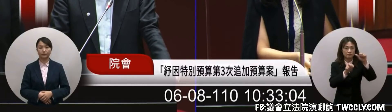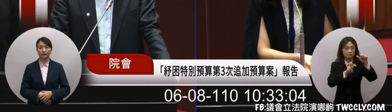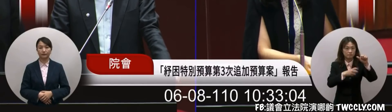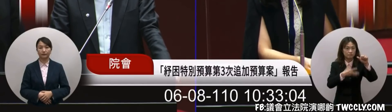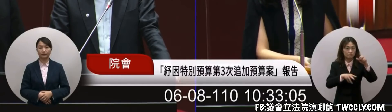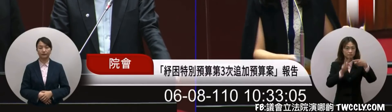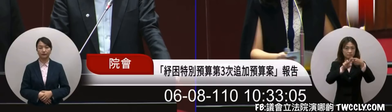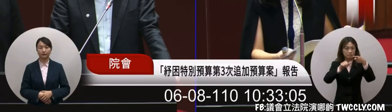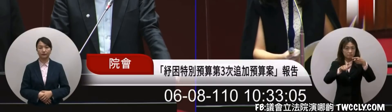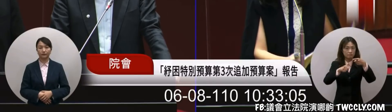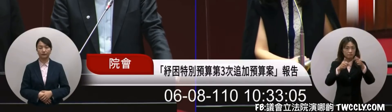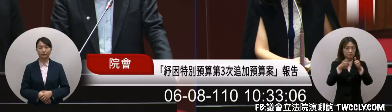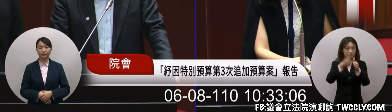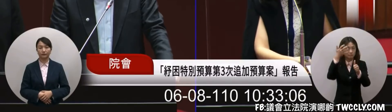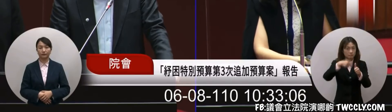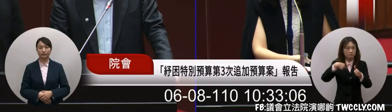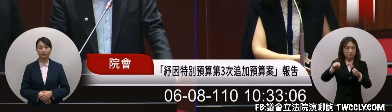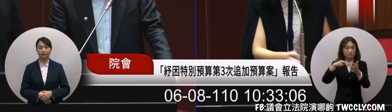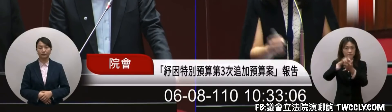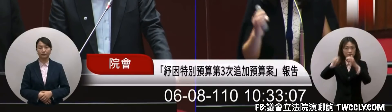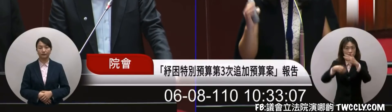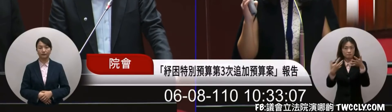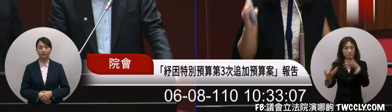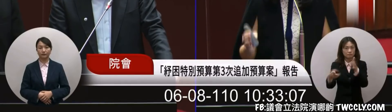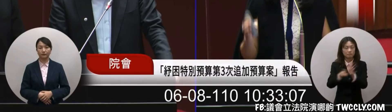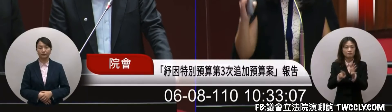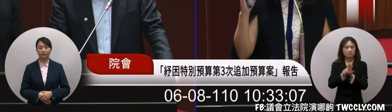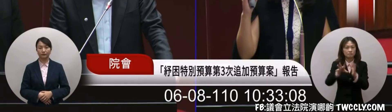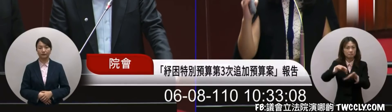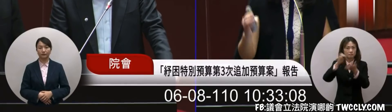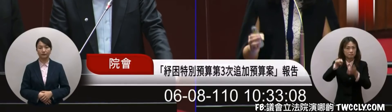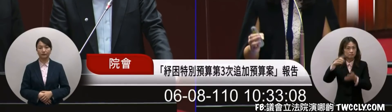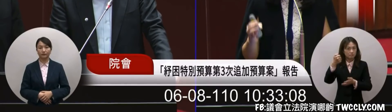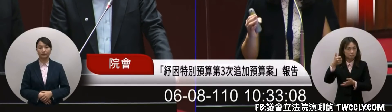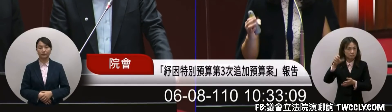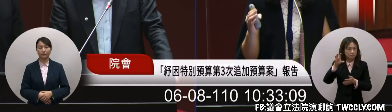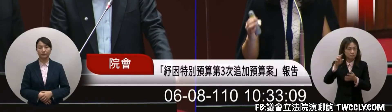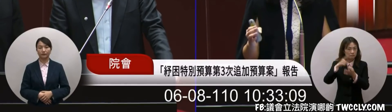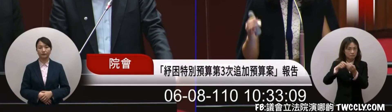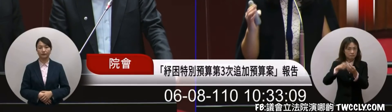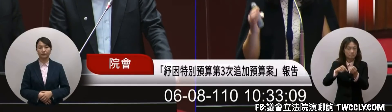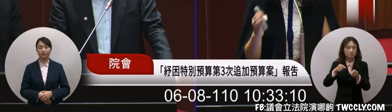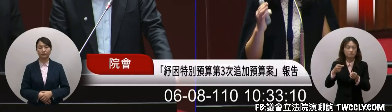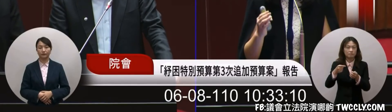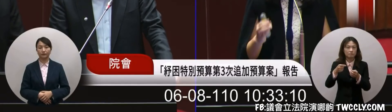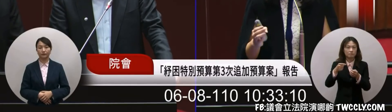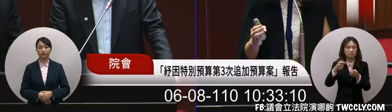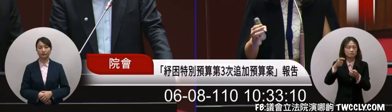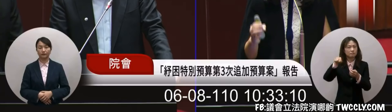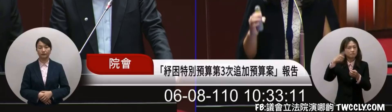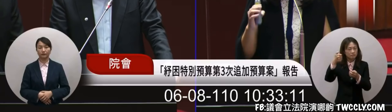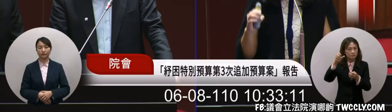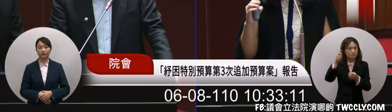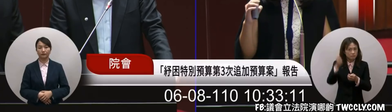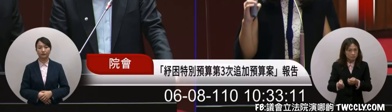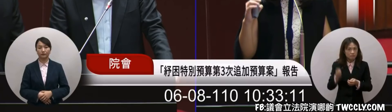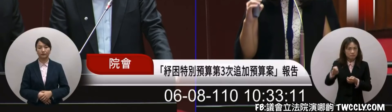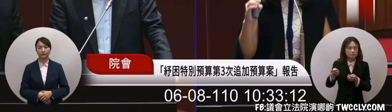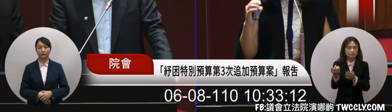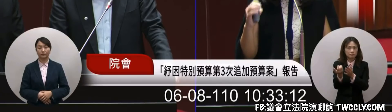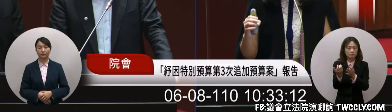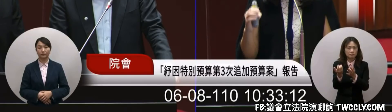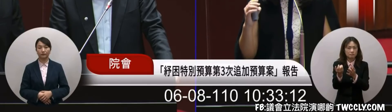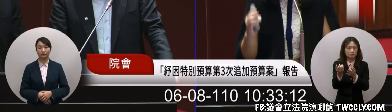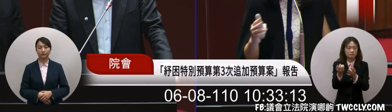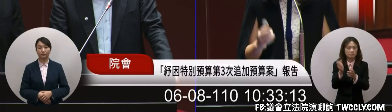长到立法院答询的时候，有特别提到115.5亿，就是我们上一期第二次追加预算给的疫苗采购预算，其实已经有